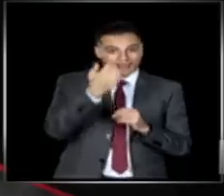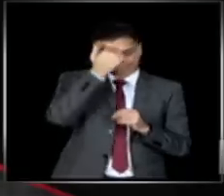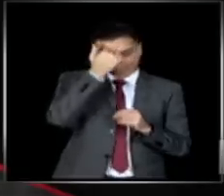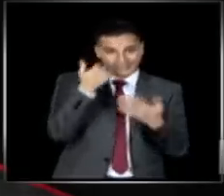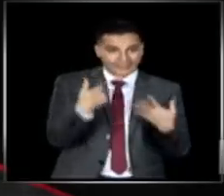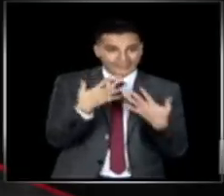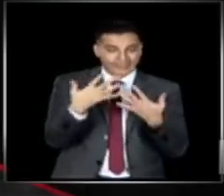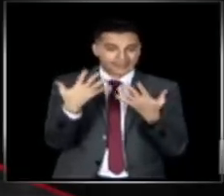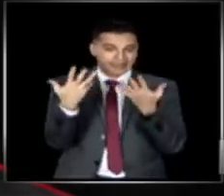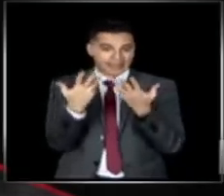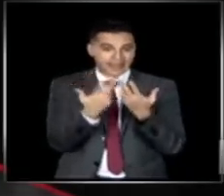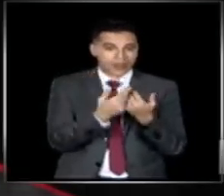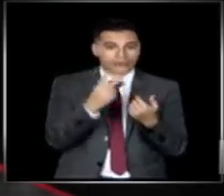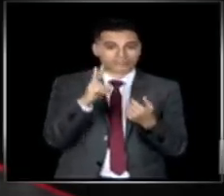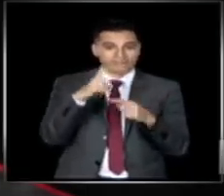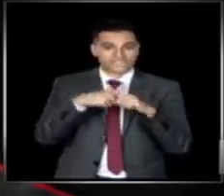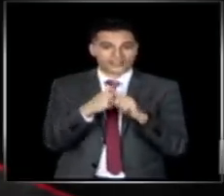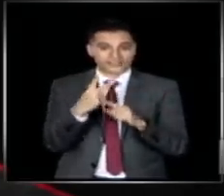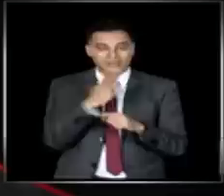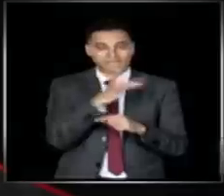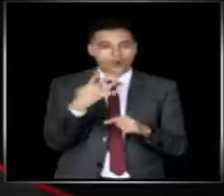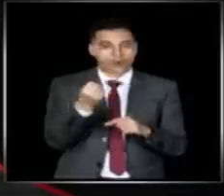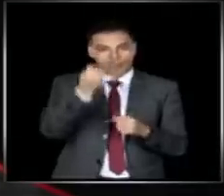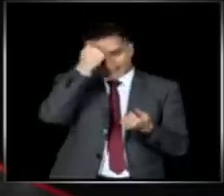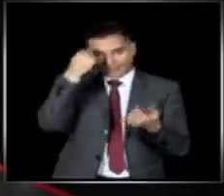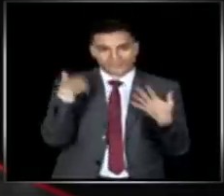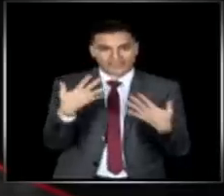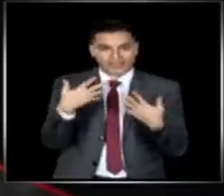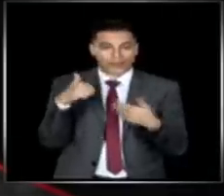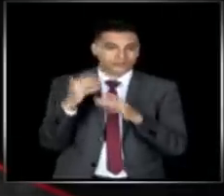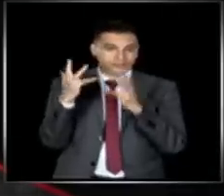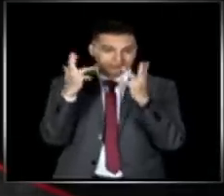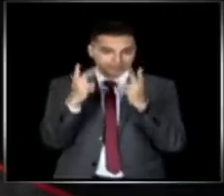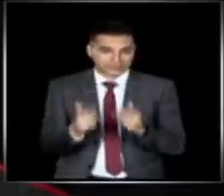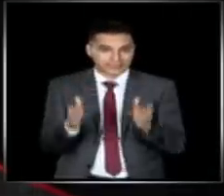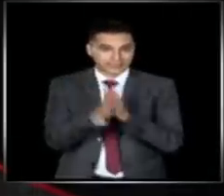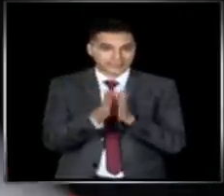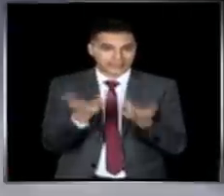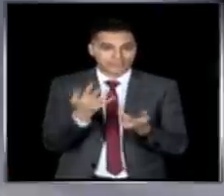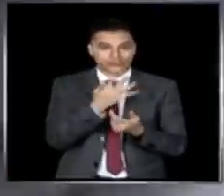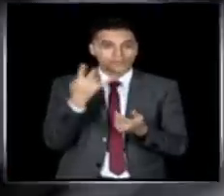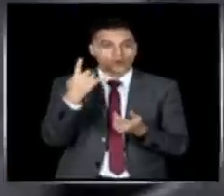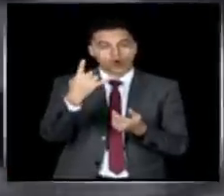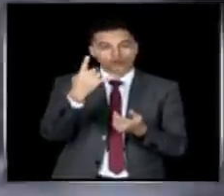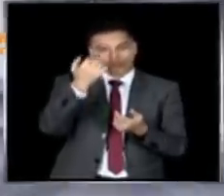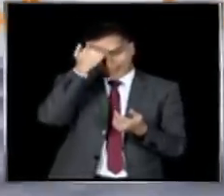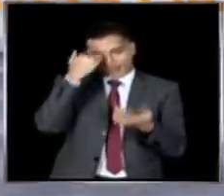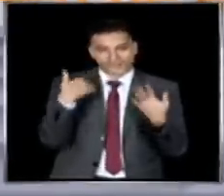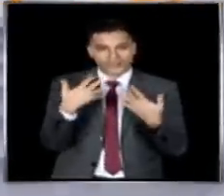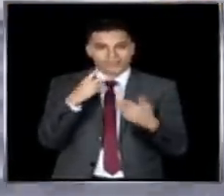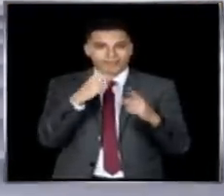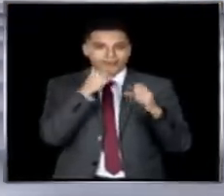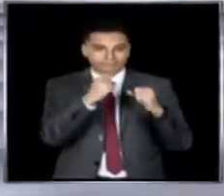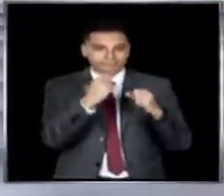يساوي 140 ألف جنيه، ويبقى الرصيد لحد دلوقتي 310 ألف جنيه في خزنة البنك الأهلي